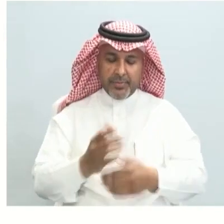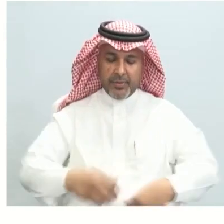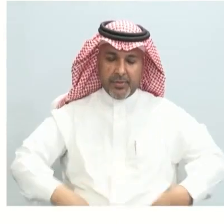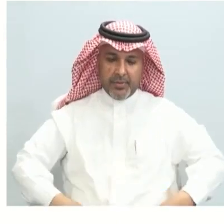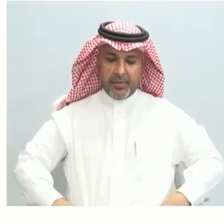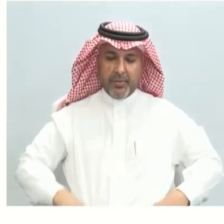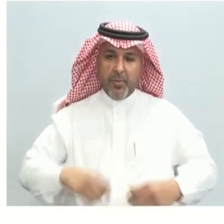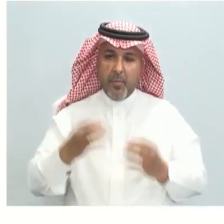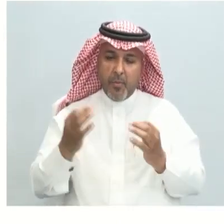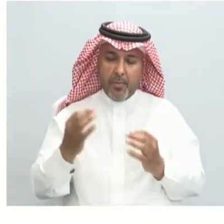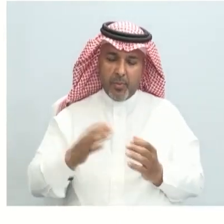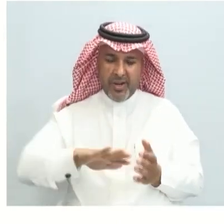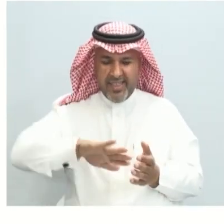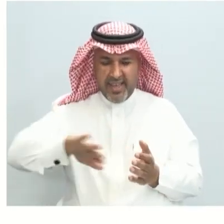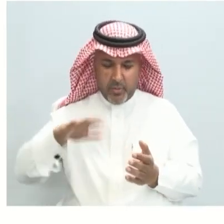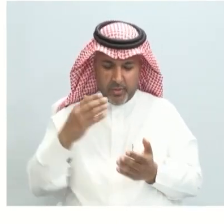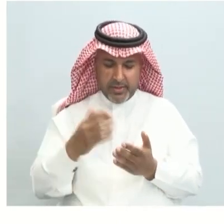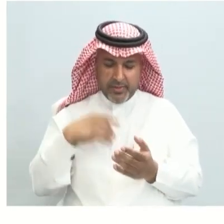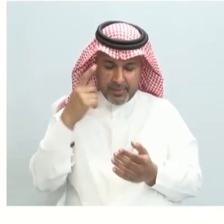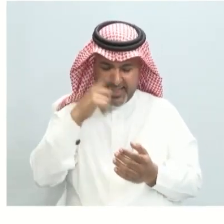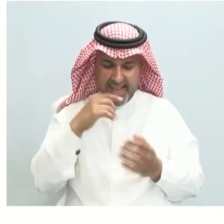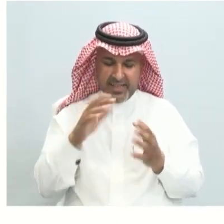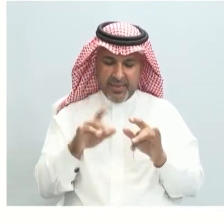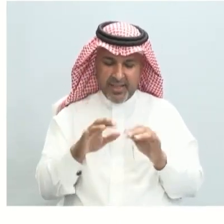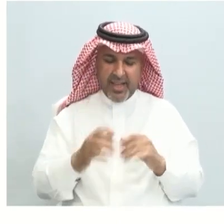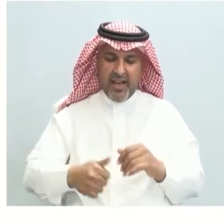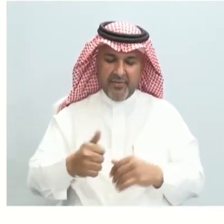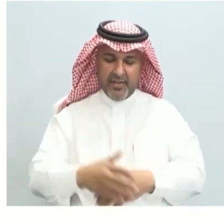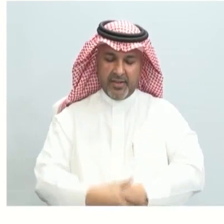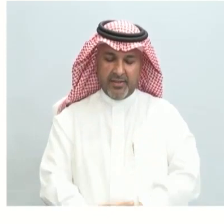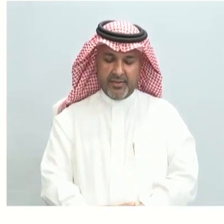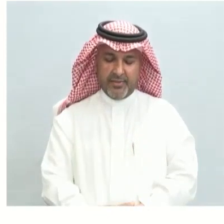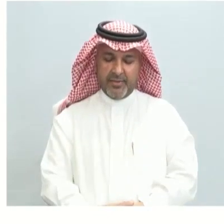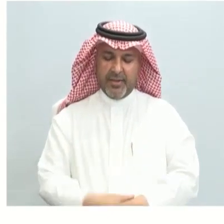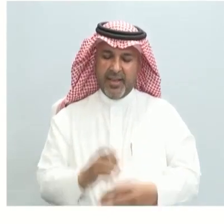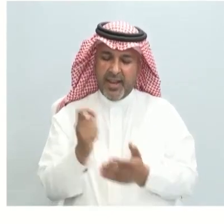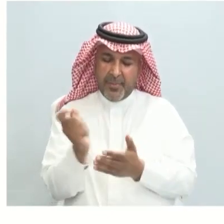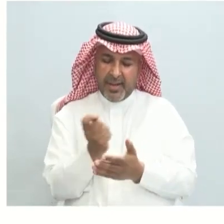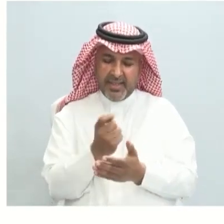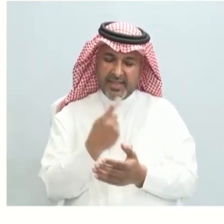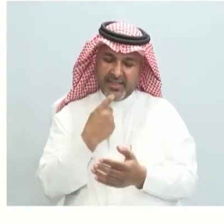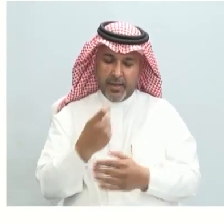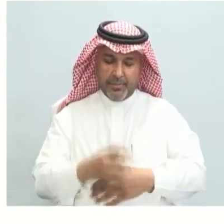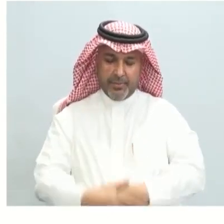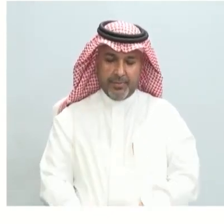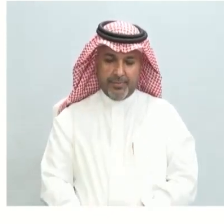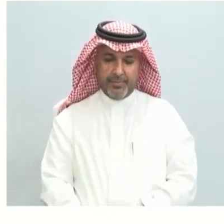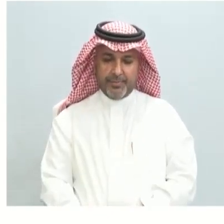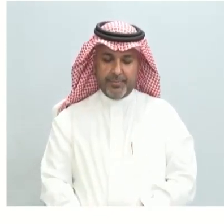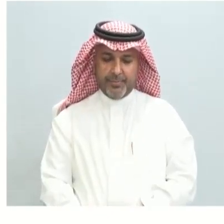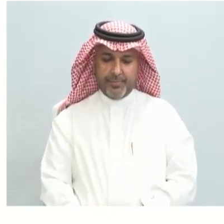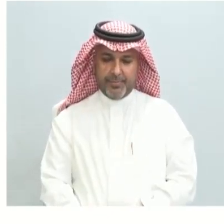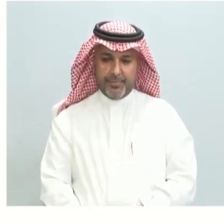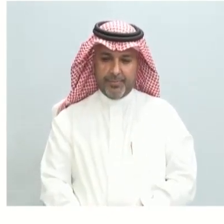أنها يكون عندنا يعني ذات رسم تقنية يكون أفضل من الرسم اليدوي. ننتقل إخواني